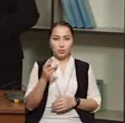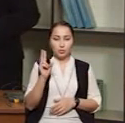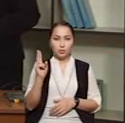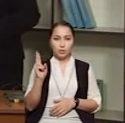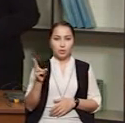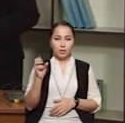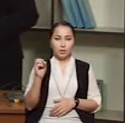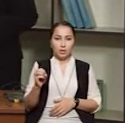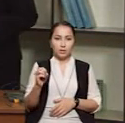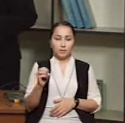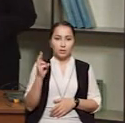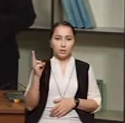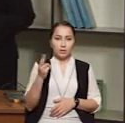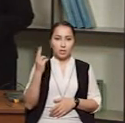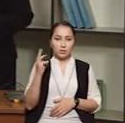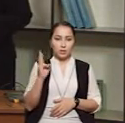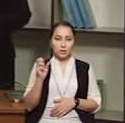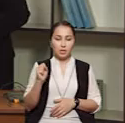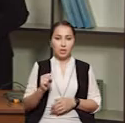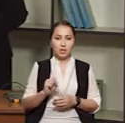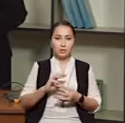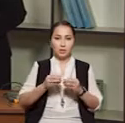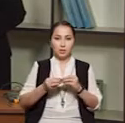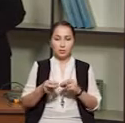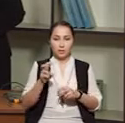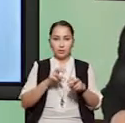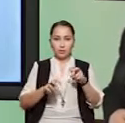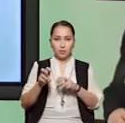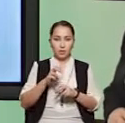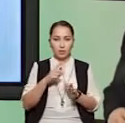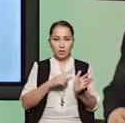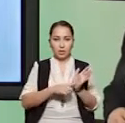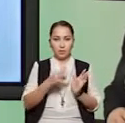73 Kelvinni Selsiy shkalasidagi qiymatini topaylik.